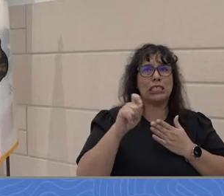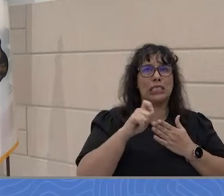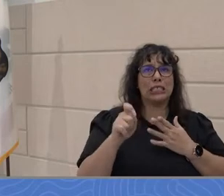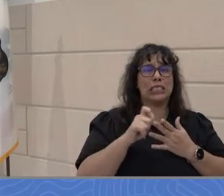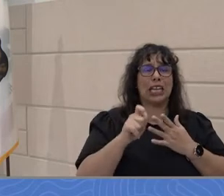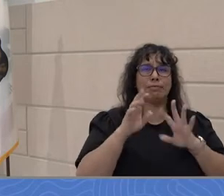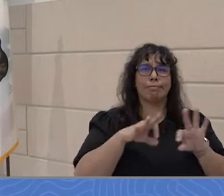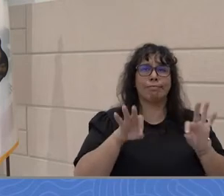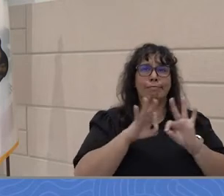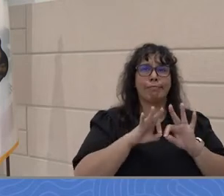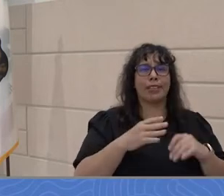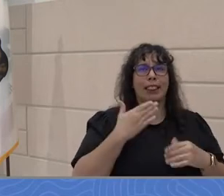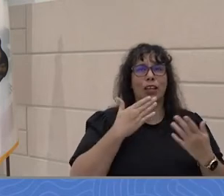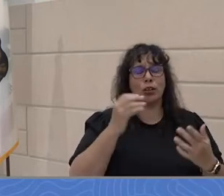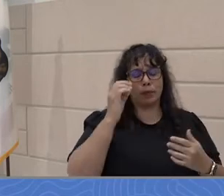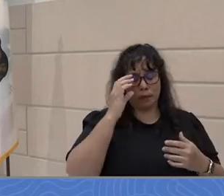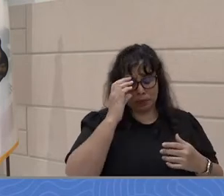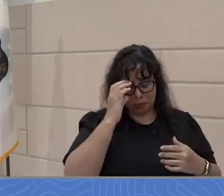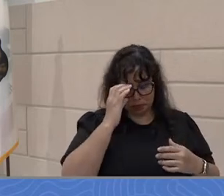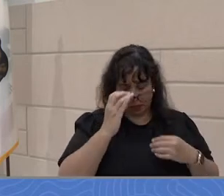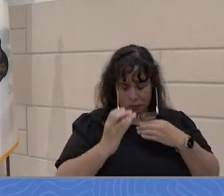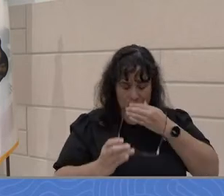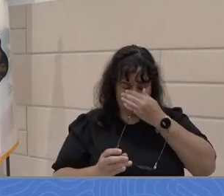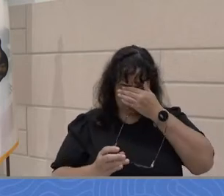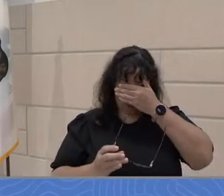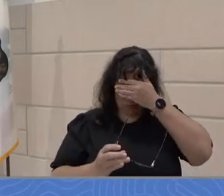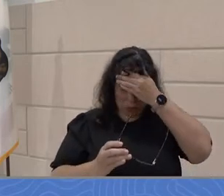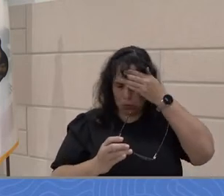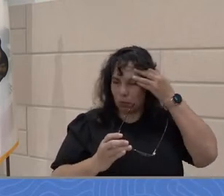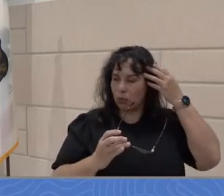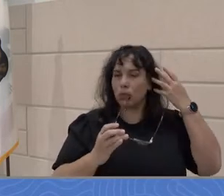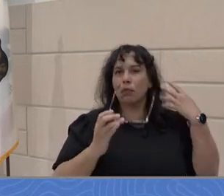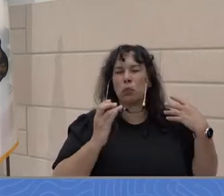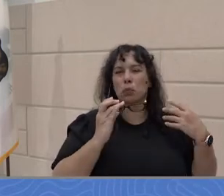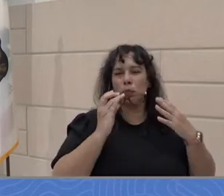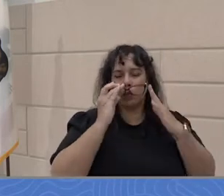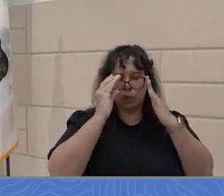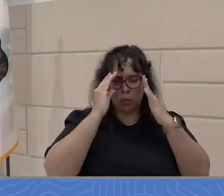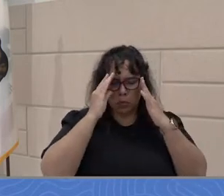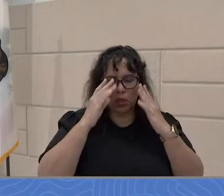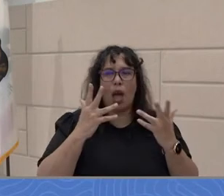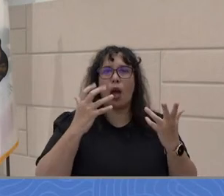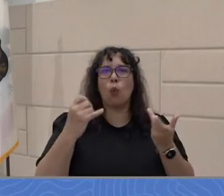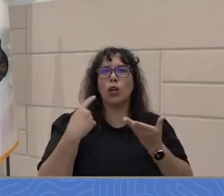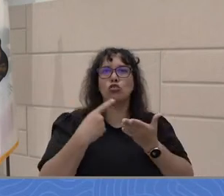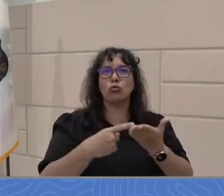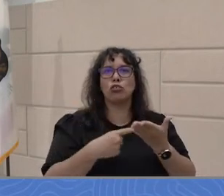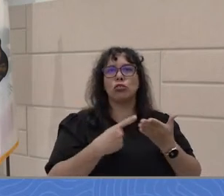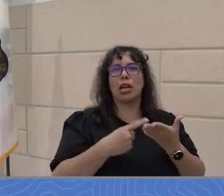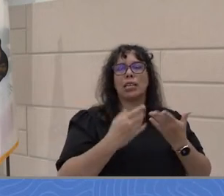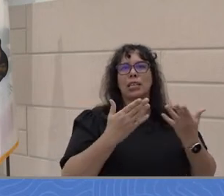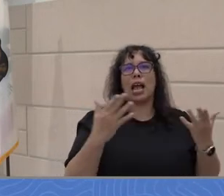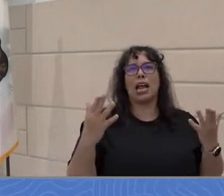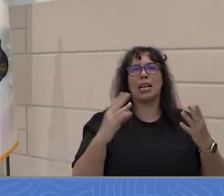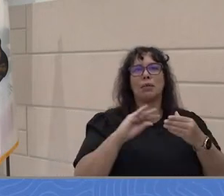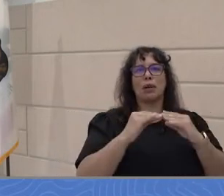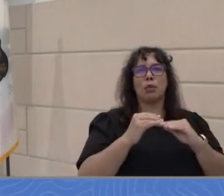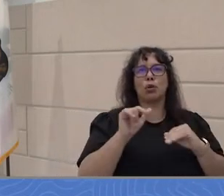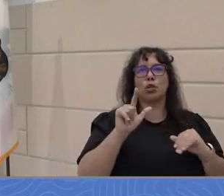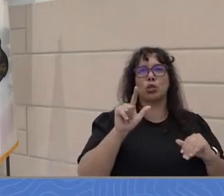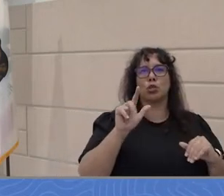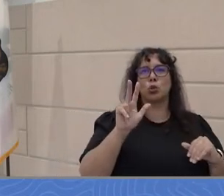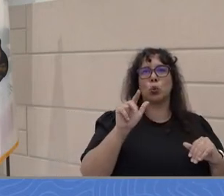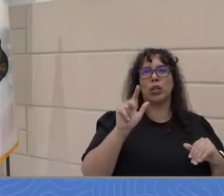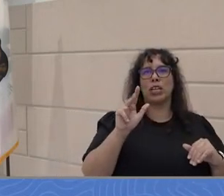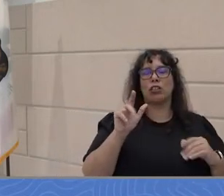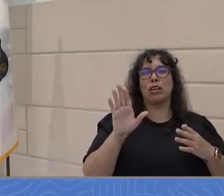ទាំងអស់គាត់ឈ្មោះ Edward Glenn លោកច